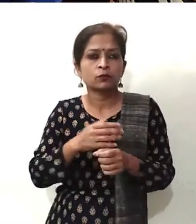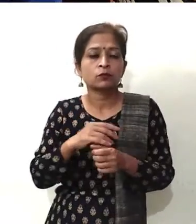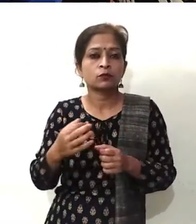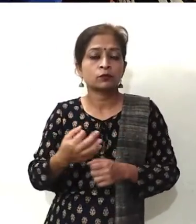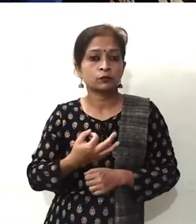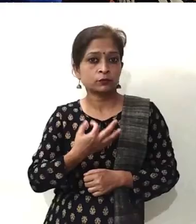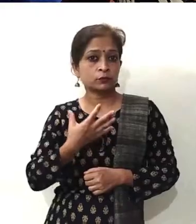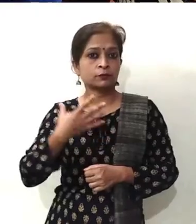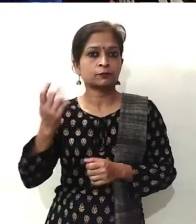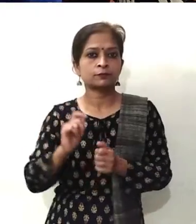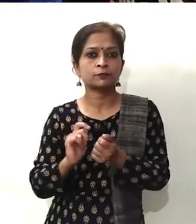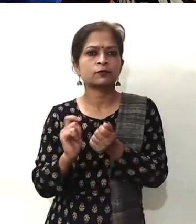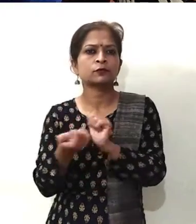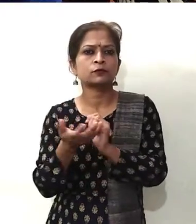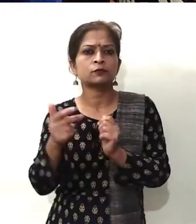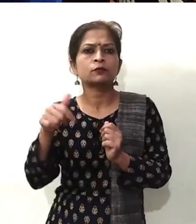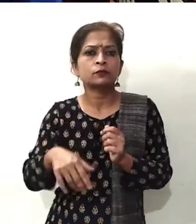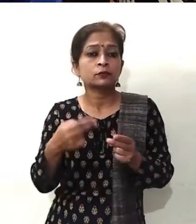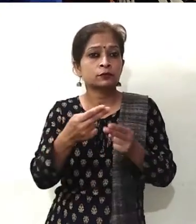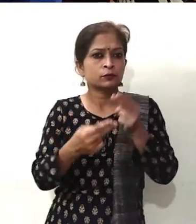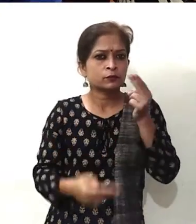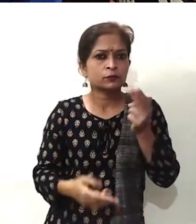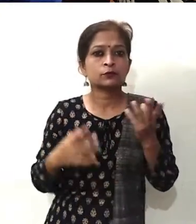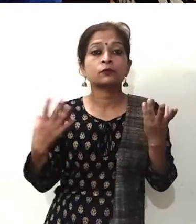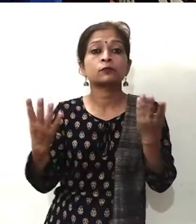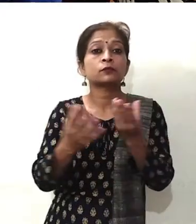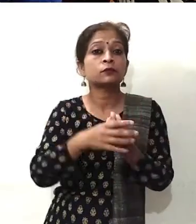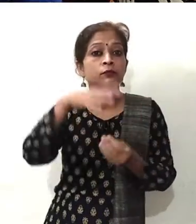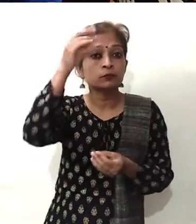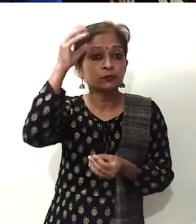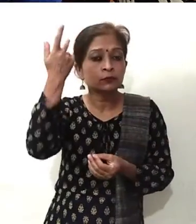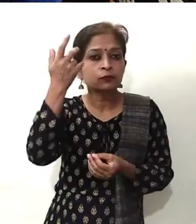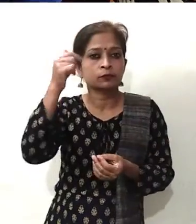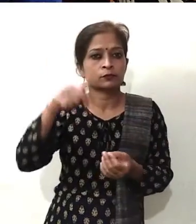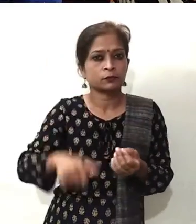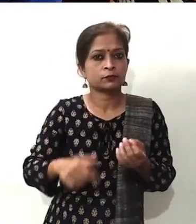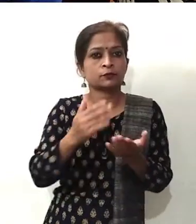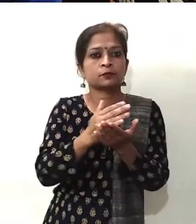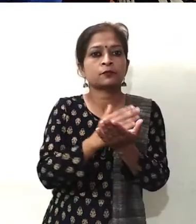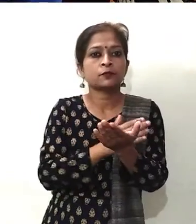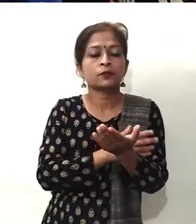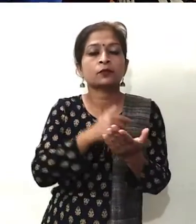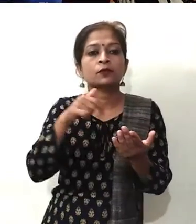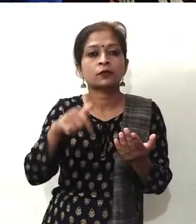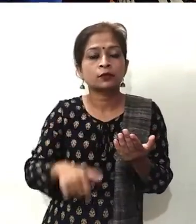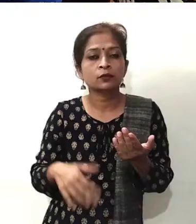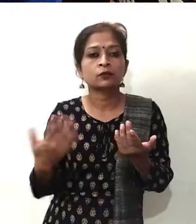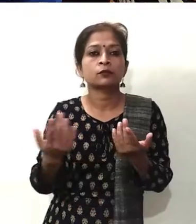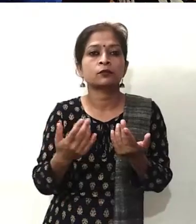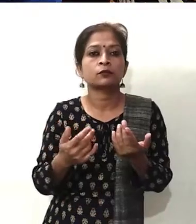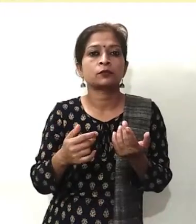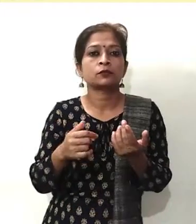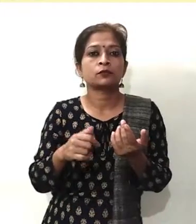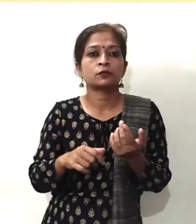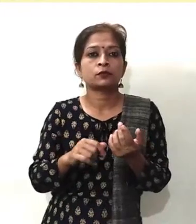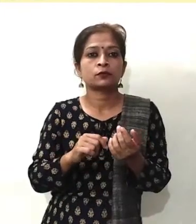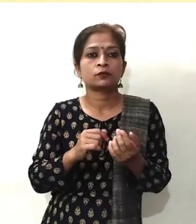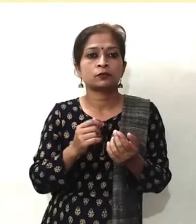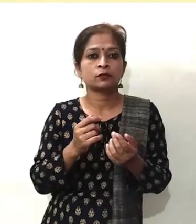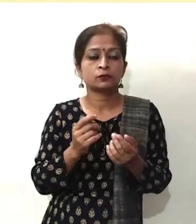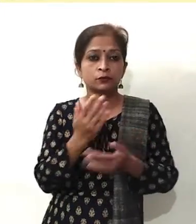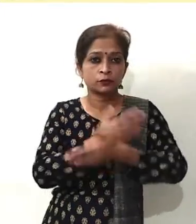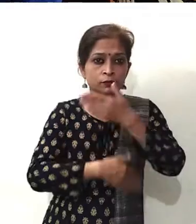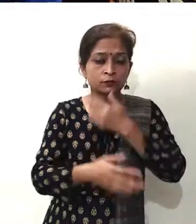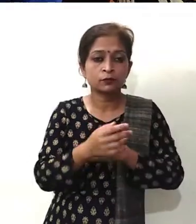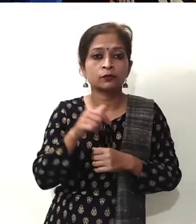से हमें क्या सीख मिलती है, यही जानेंगे हमारा कार्यक्रम अंगों में दिव्यता की खोज